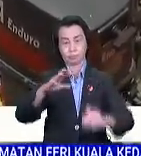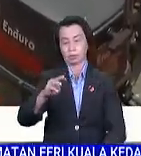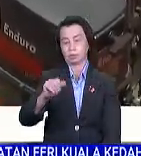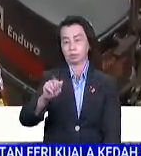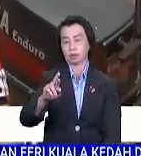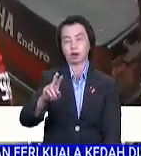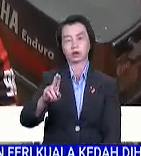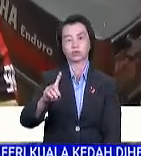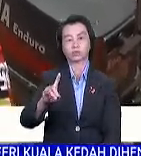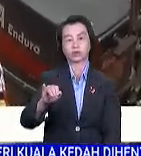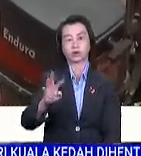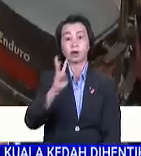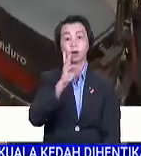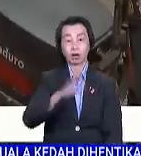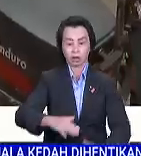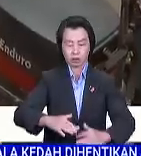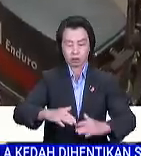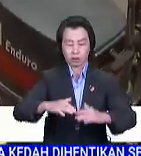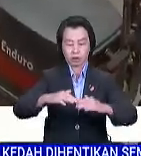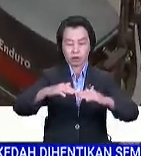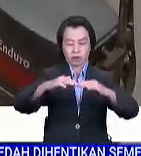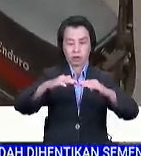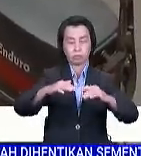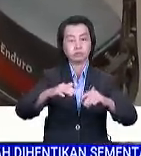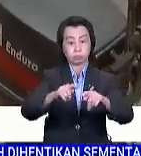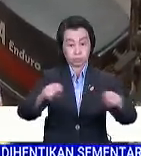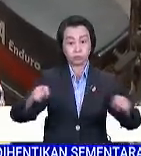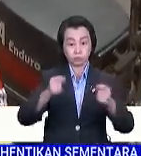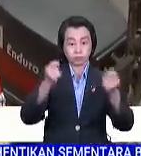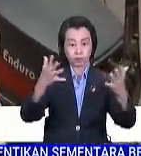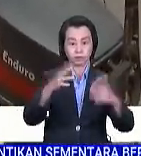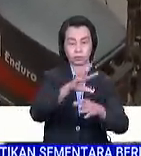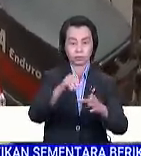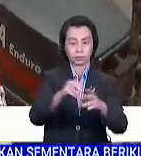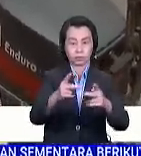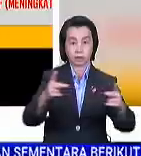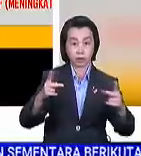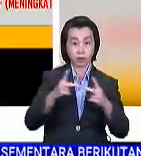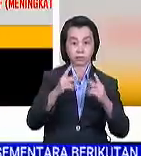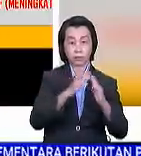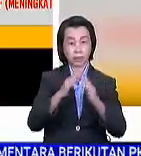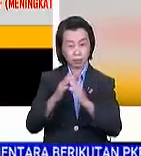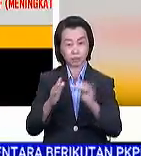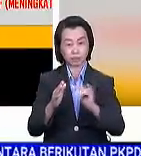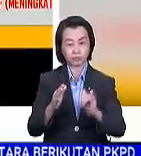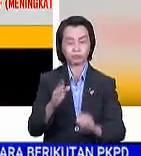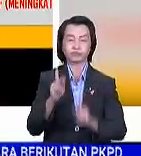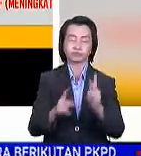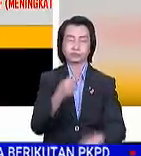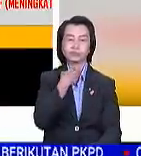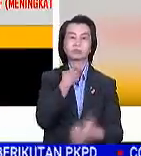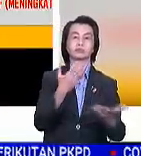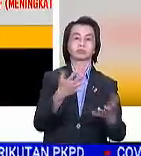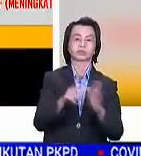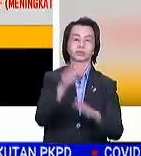adalah menaik dengan kebanyakan tempat dinaiki air termasuklah di kawasan Bandar beberapa penduduk juga terjejas